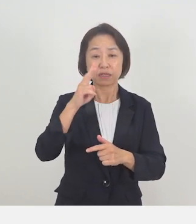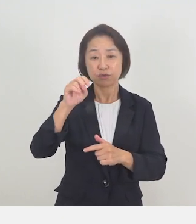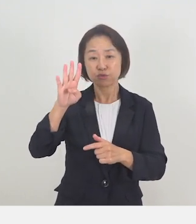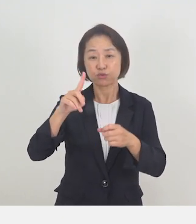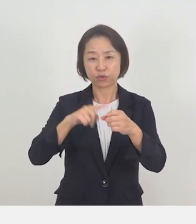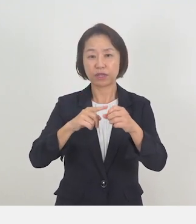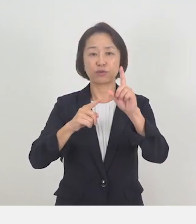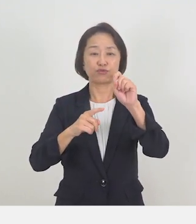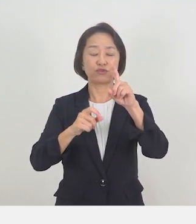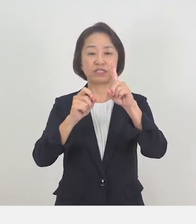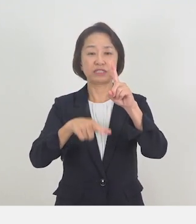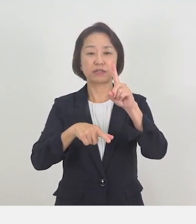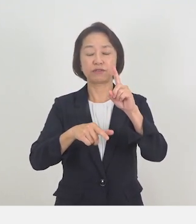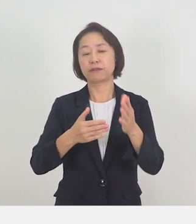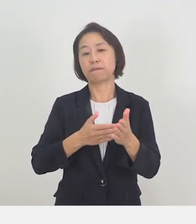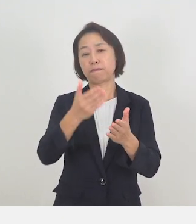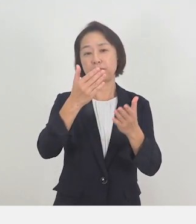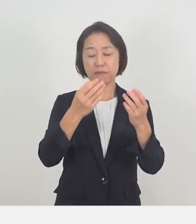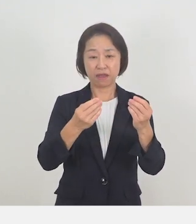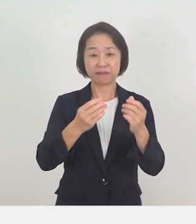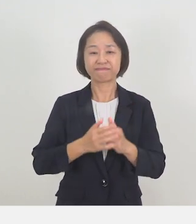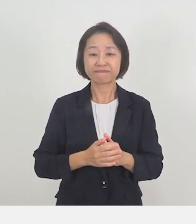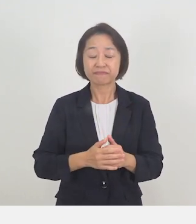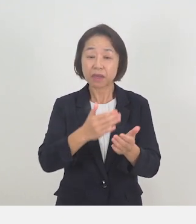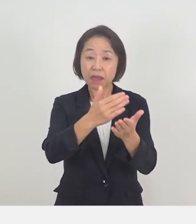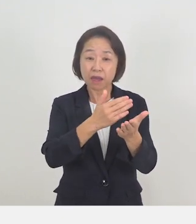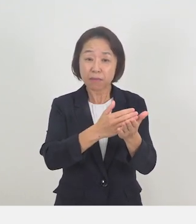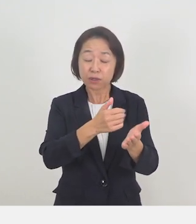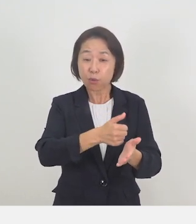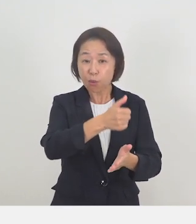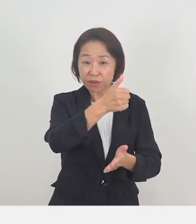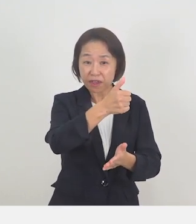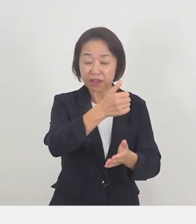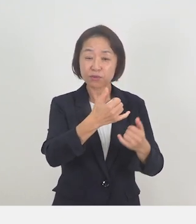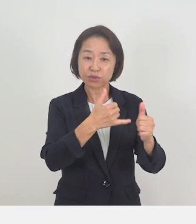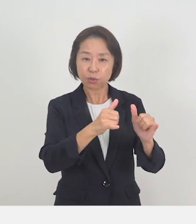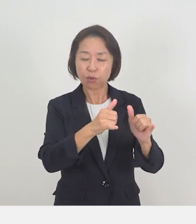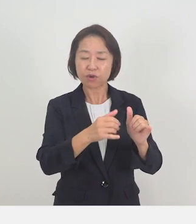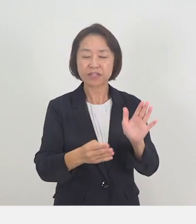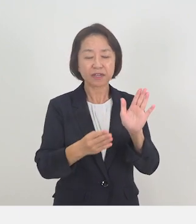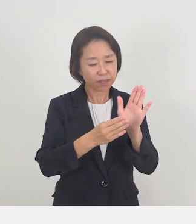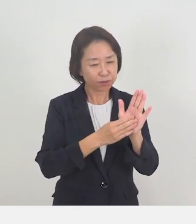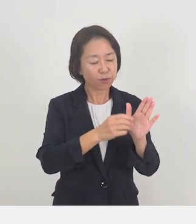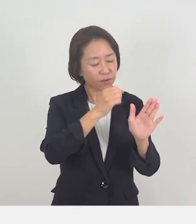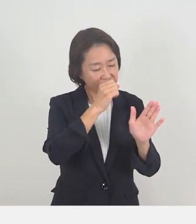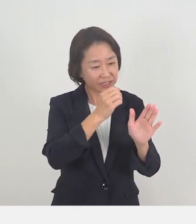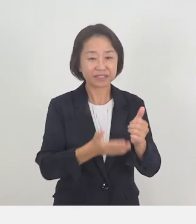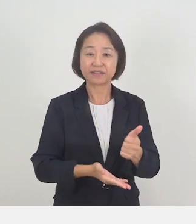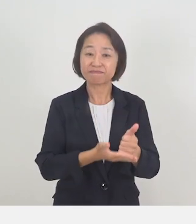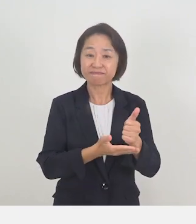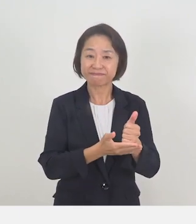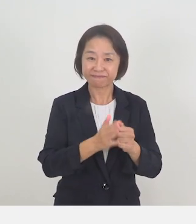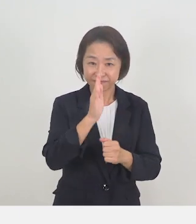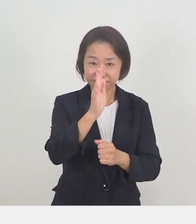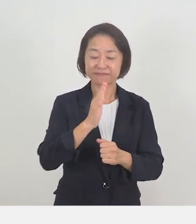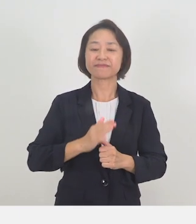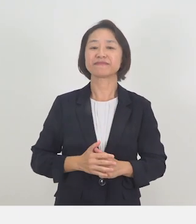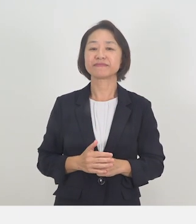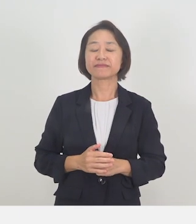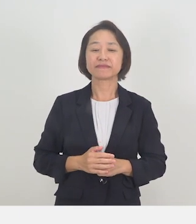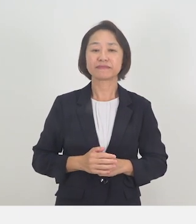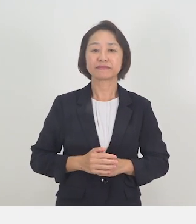ます是非日頃お付き合いのあるアパートオーナーの方などに表示することを進めていただきたいと思い